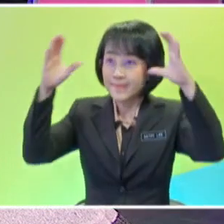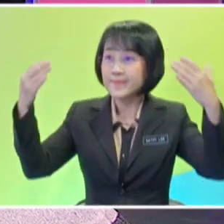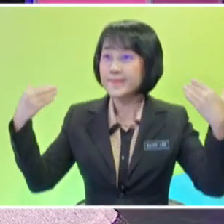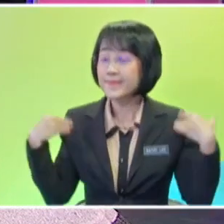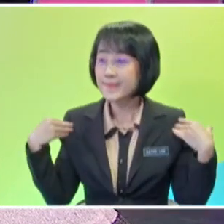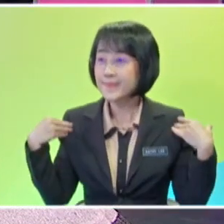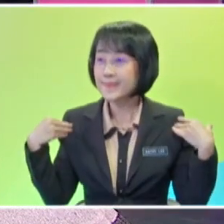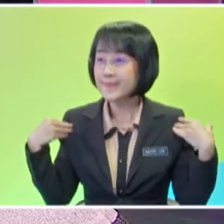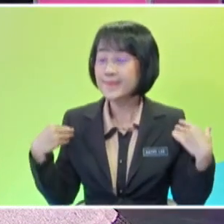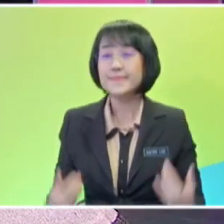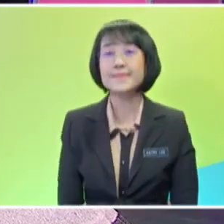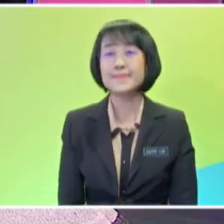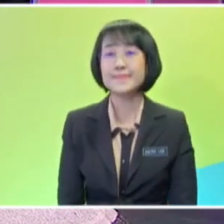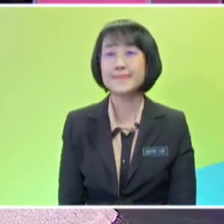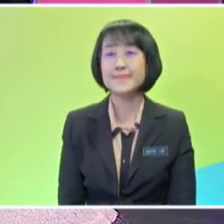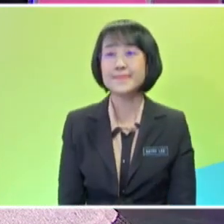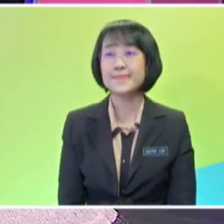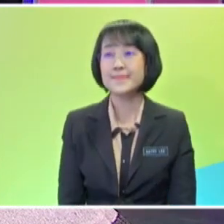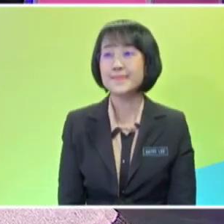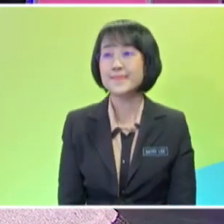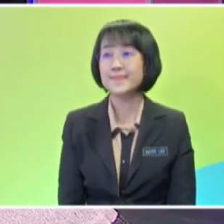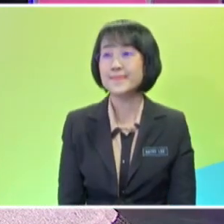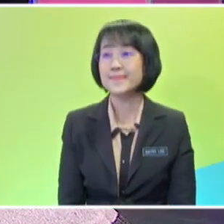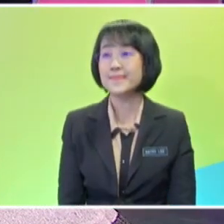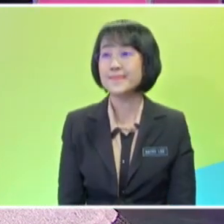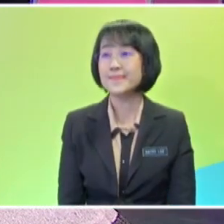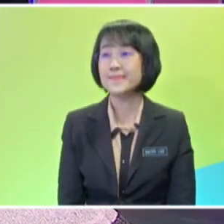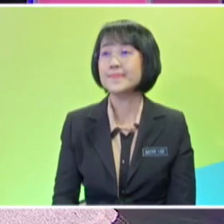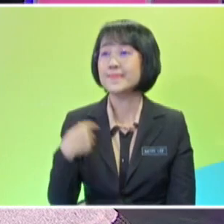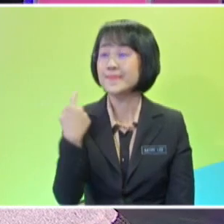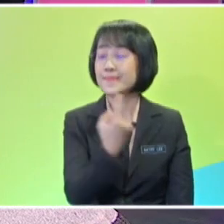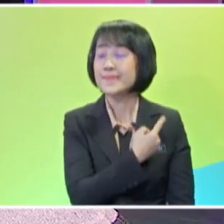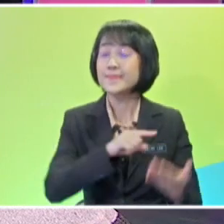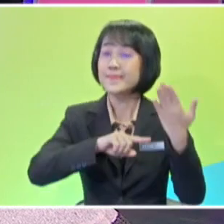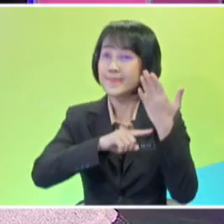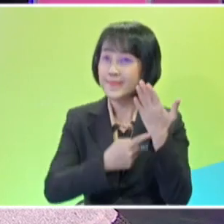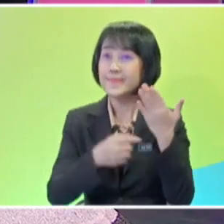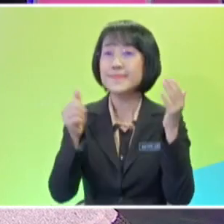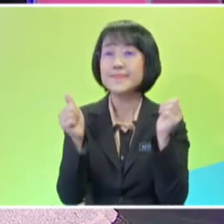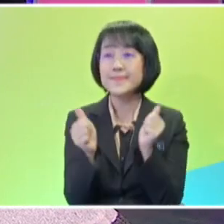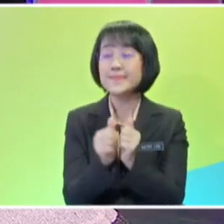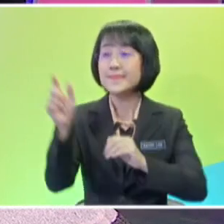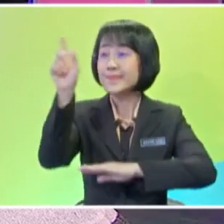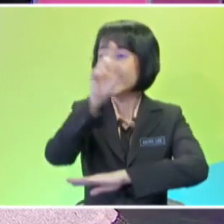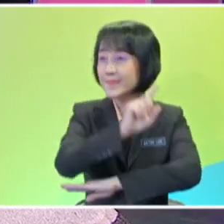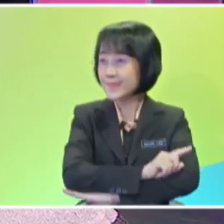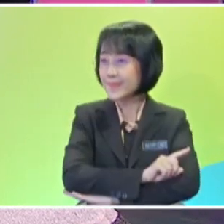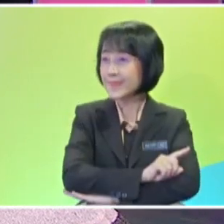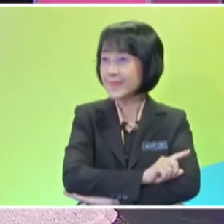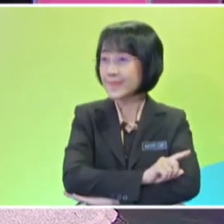bantu murid-murid di rumah oke kita bermula dengan hari bunga yang pertama